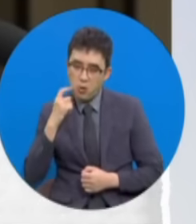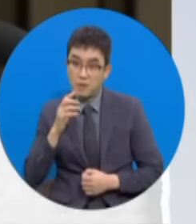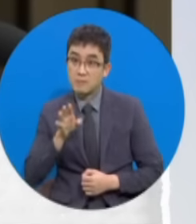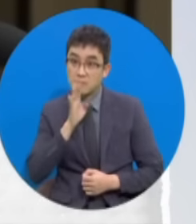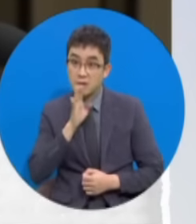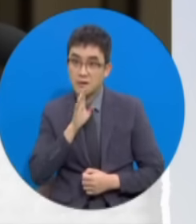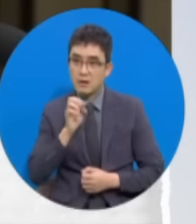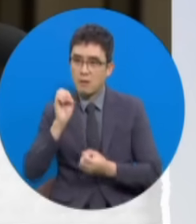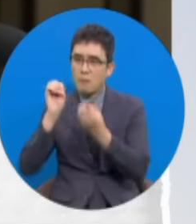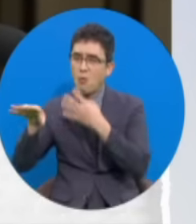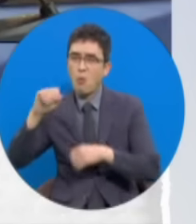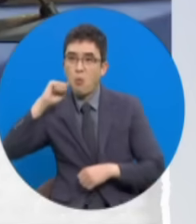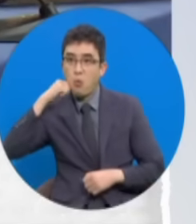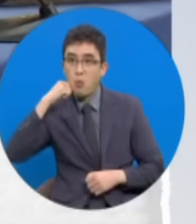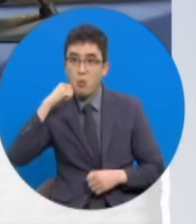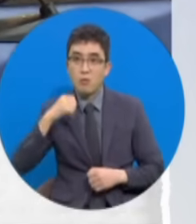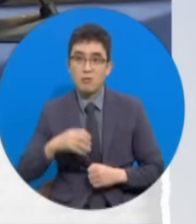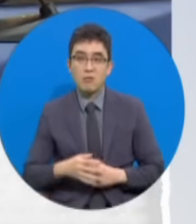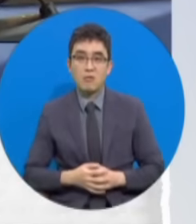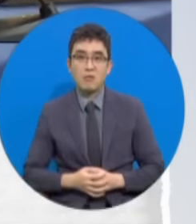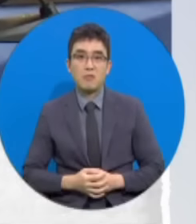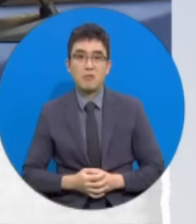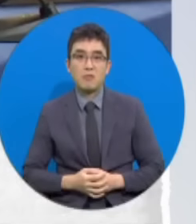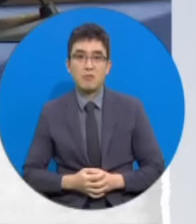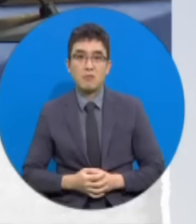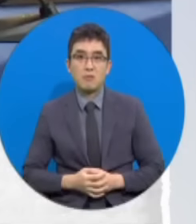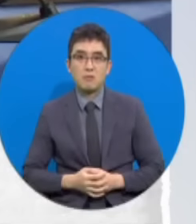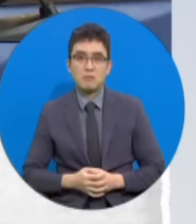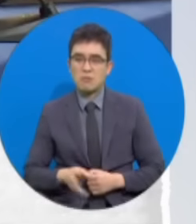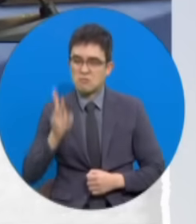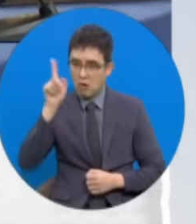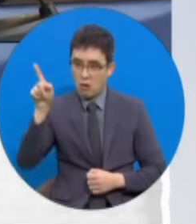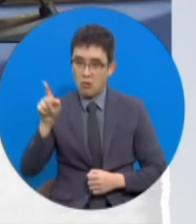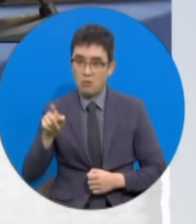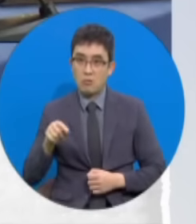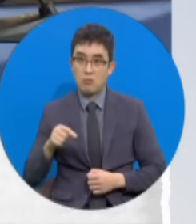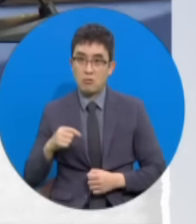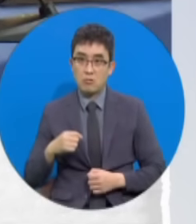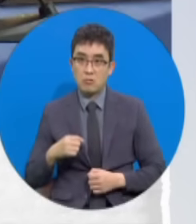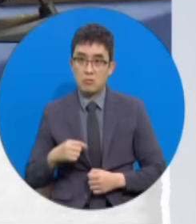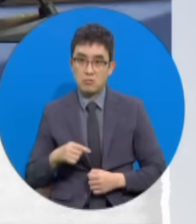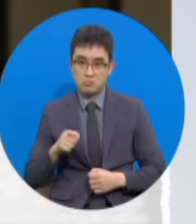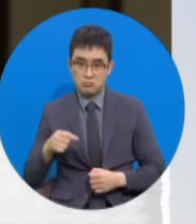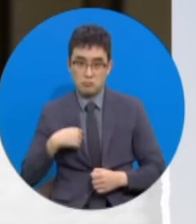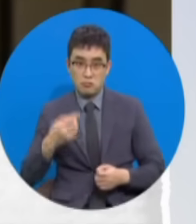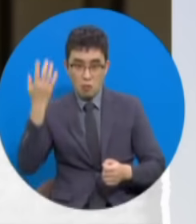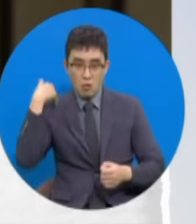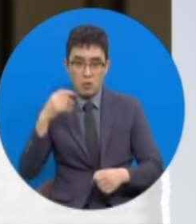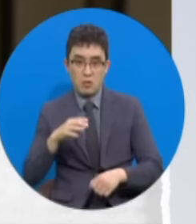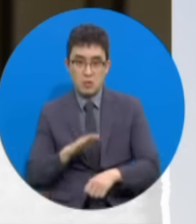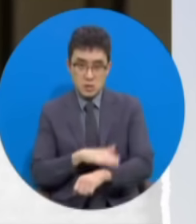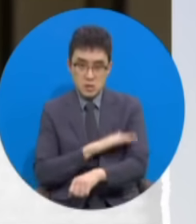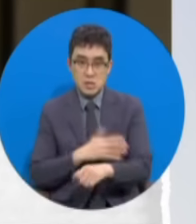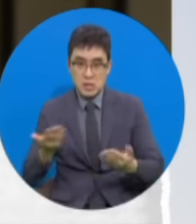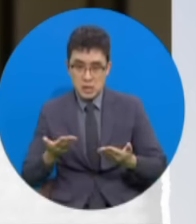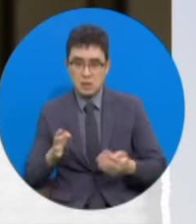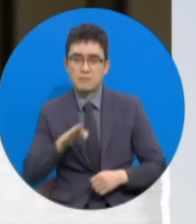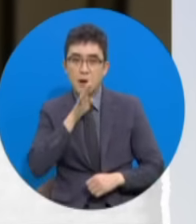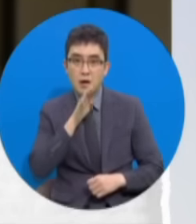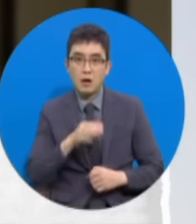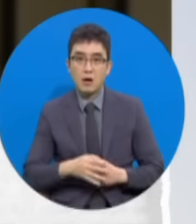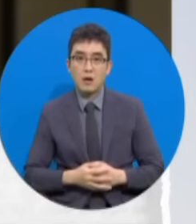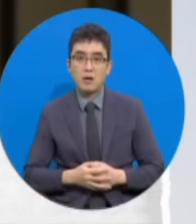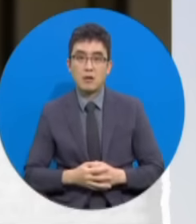마르기 어려운 측면이 있거든요. 그러면 그건 사실이 아닙니다. 인턴십 증명서 사실입니다. 뭐 또 동양대 총장,